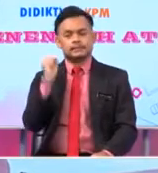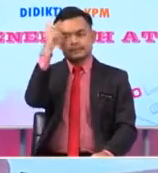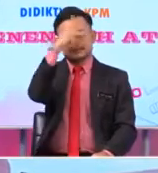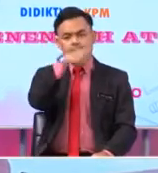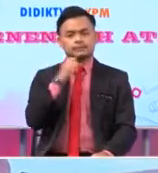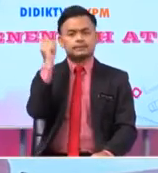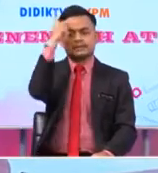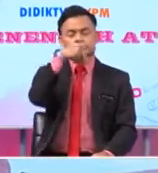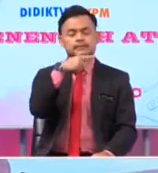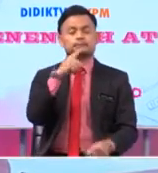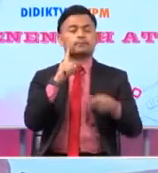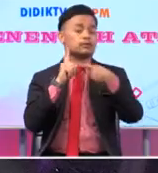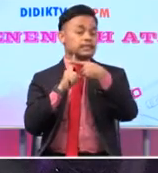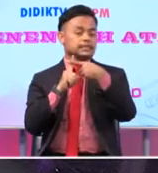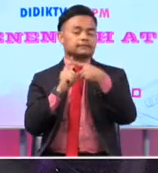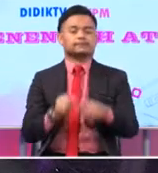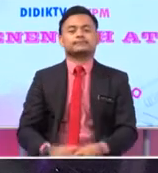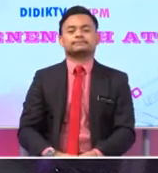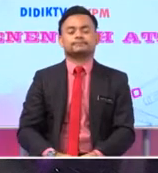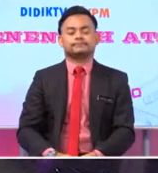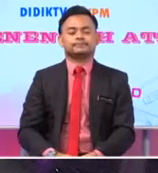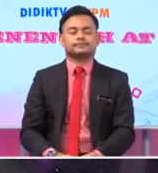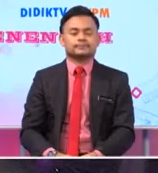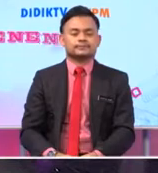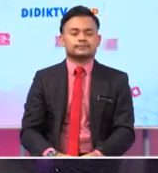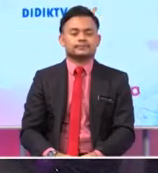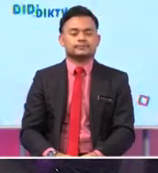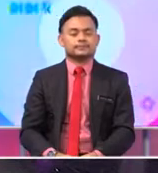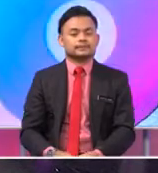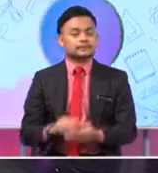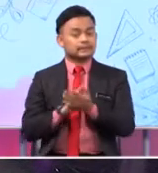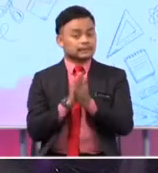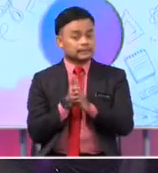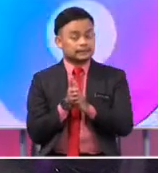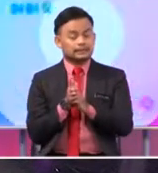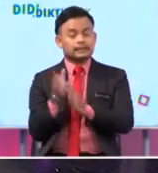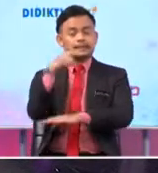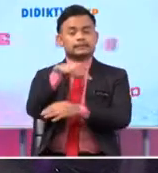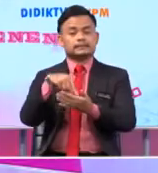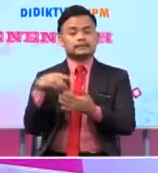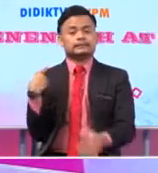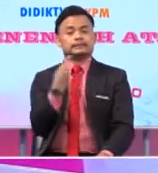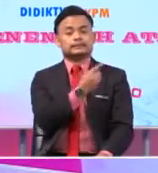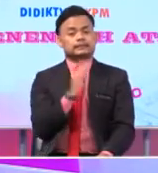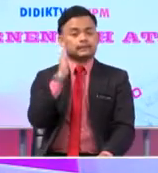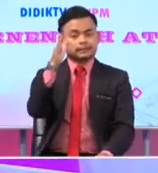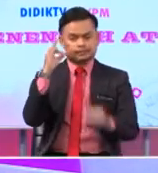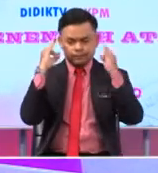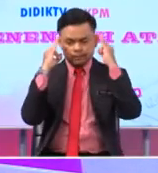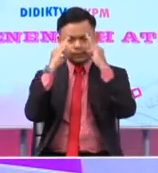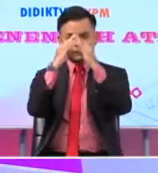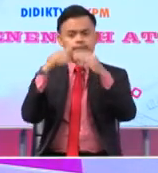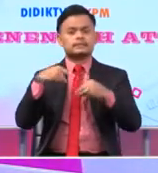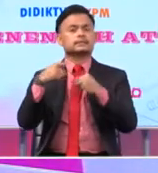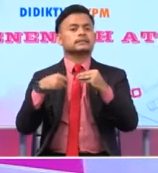diri kita Wow macam turu punya masuknya hari kita nah fokus ke semuanya tentang pendidikan model dan juga